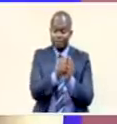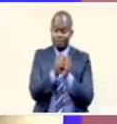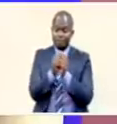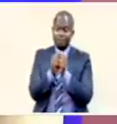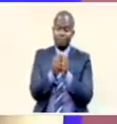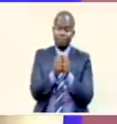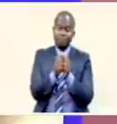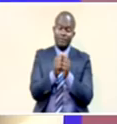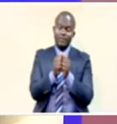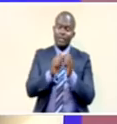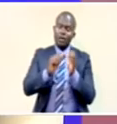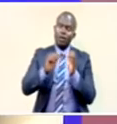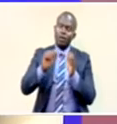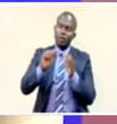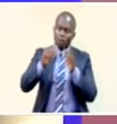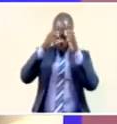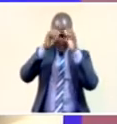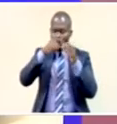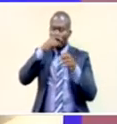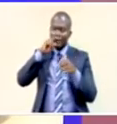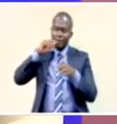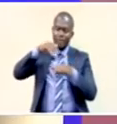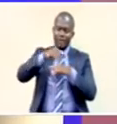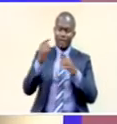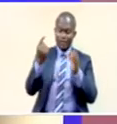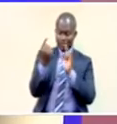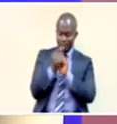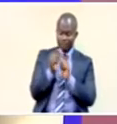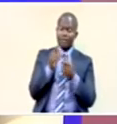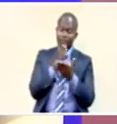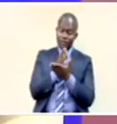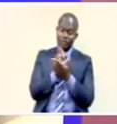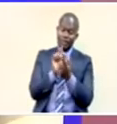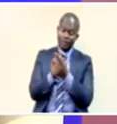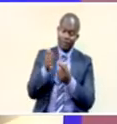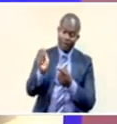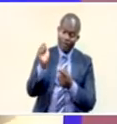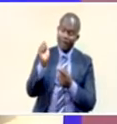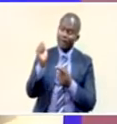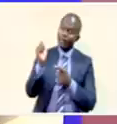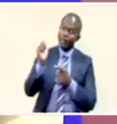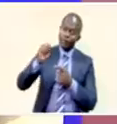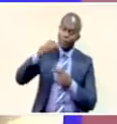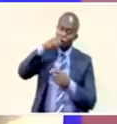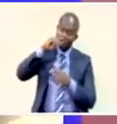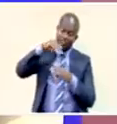intumwa ya Perezida Museveni yaje kundeba nibyo nahuye nayo